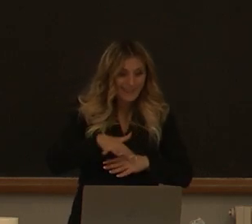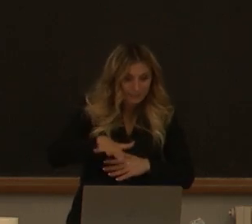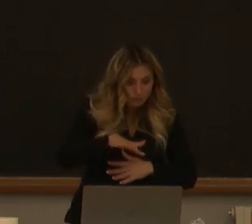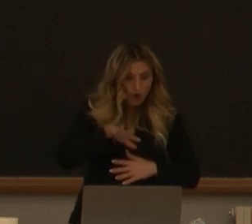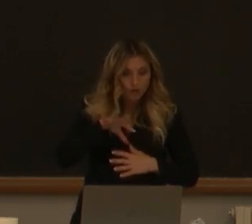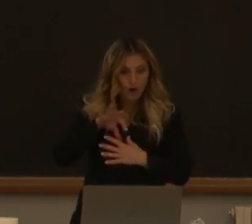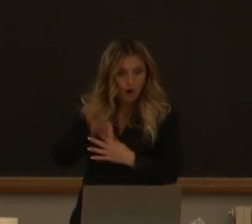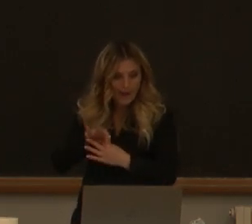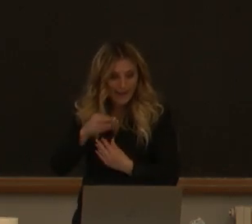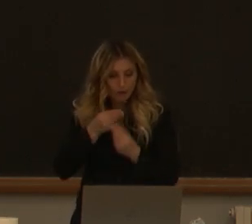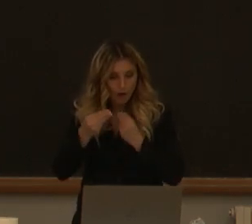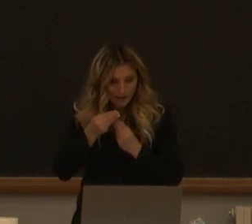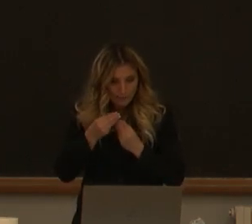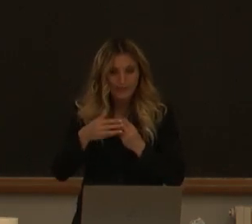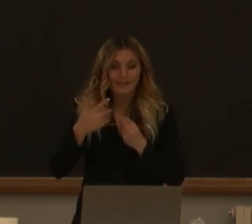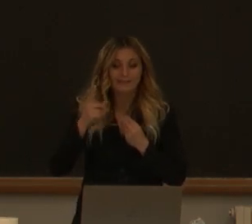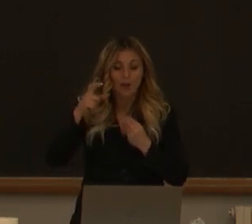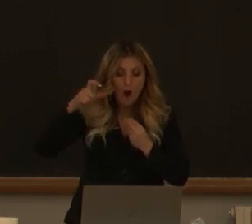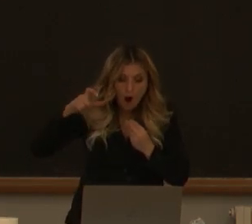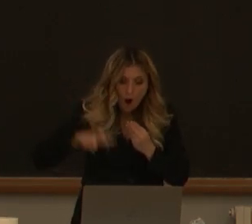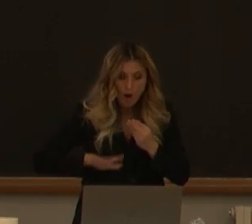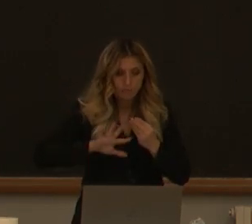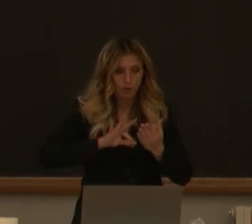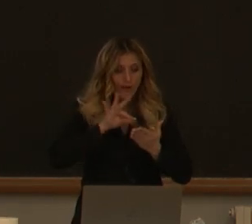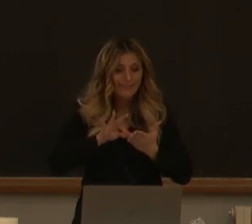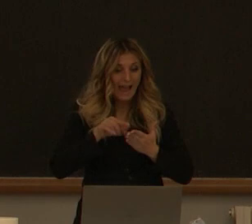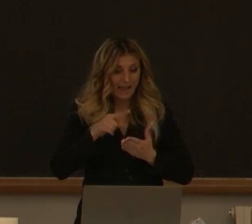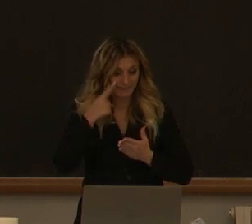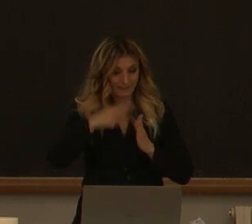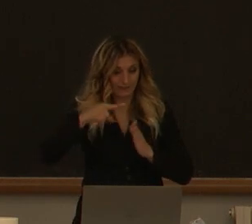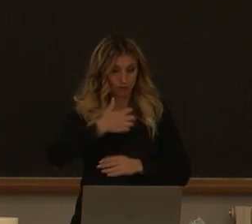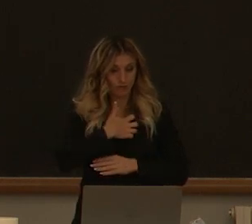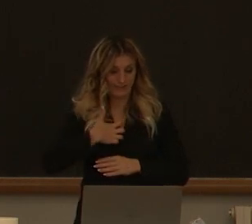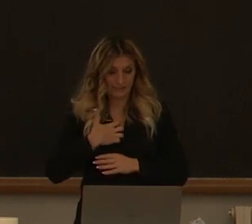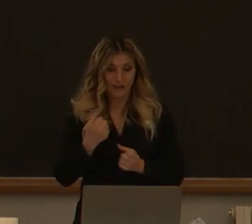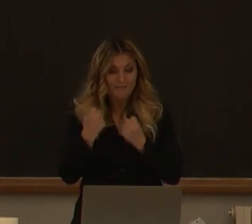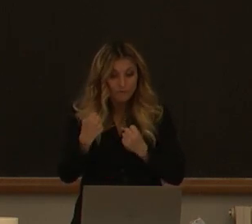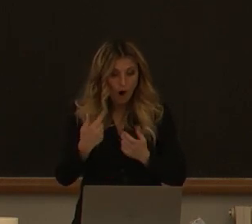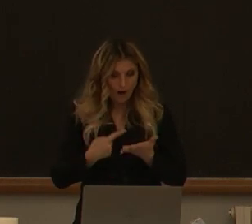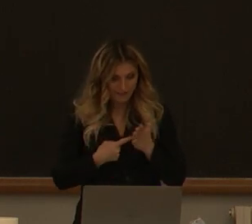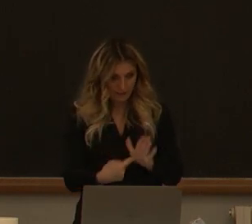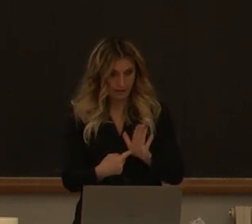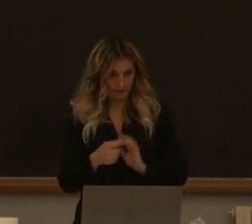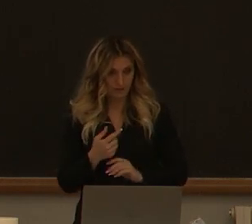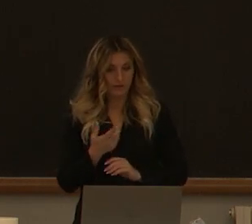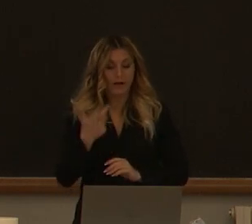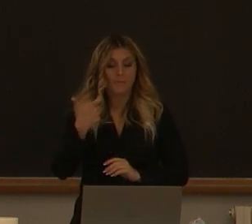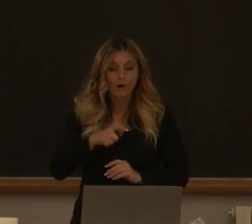deve essere associato a dati scientifici rigorosi, solidi, forti, che ne dimostrino, uno,